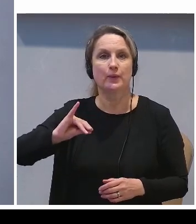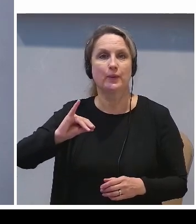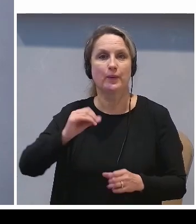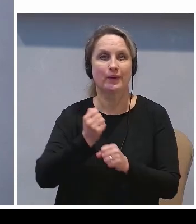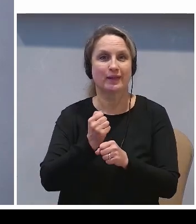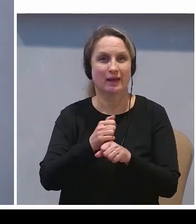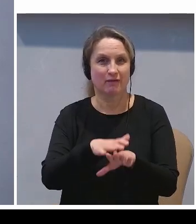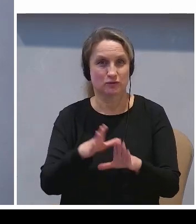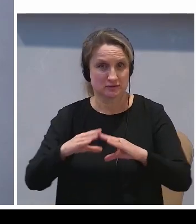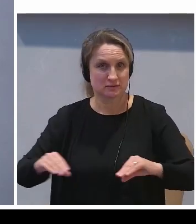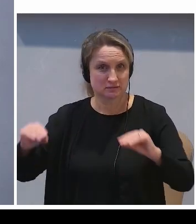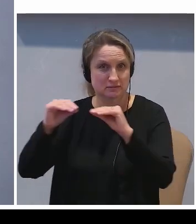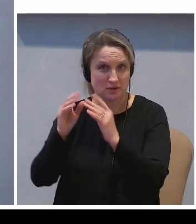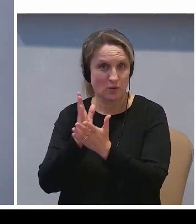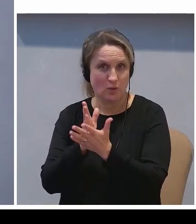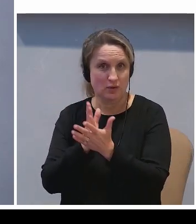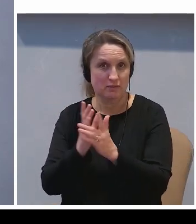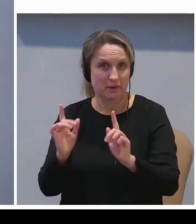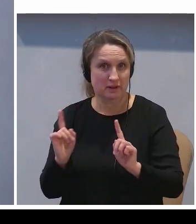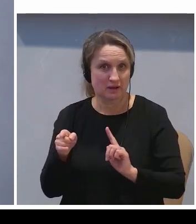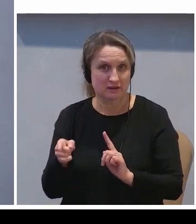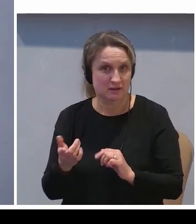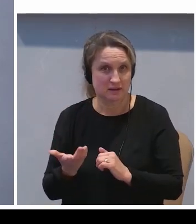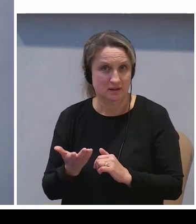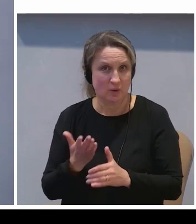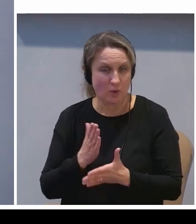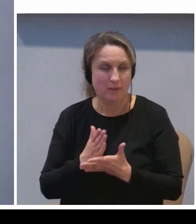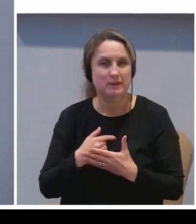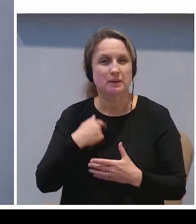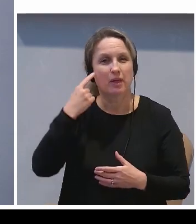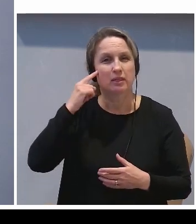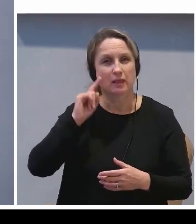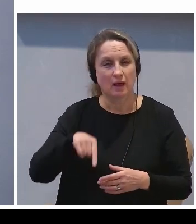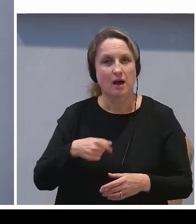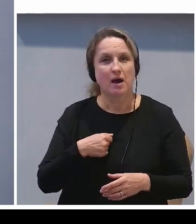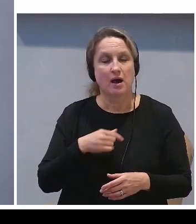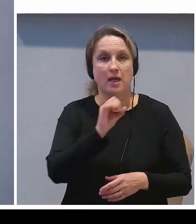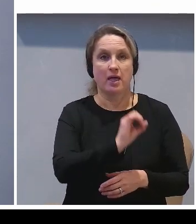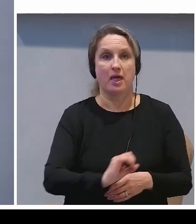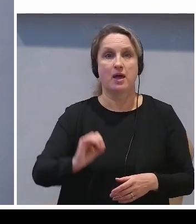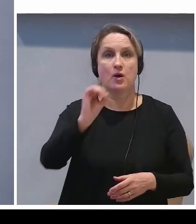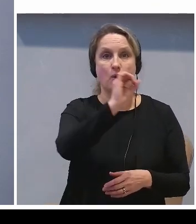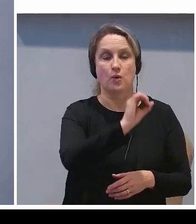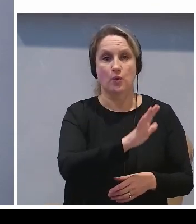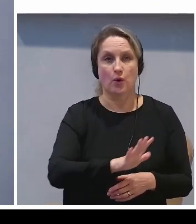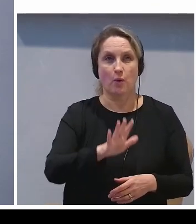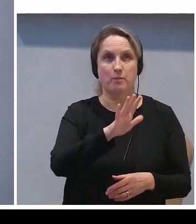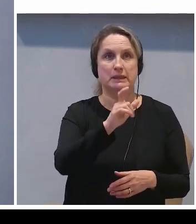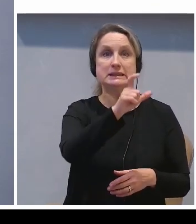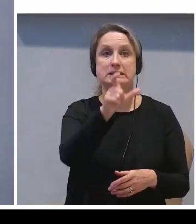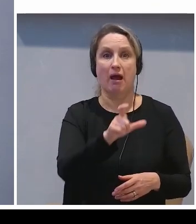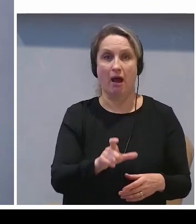Kas UK-s on midagi sellist juba olemas? Ma tean, et Euroopas, sealhulgas